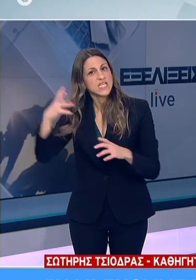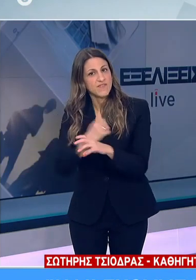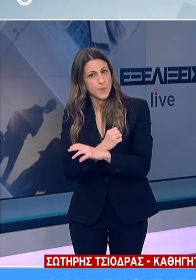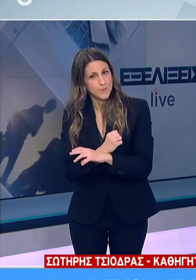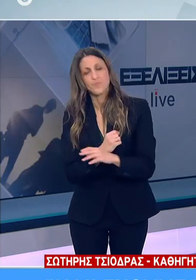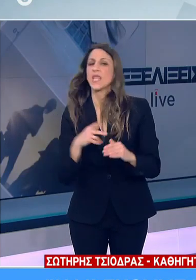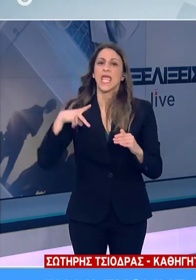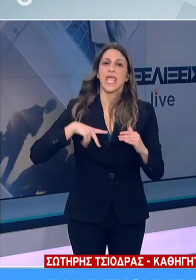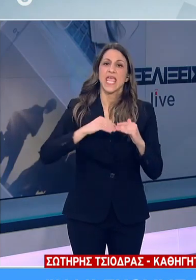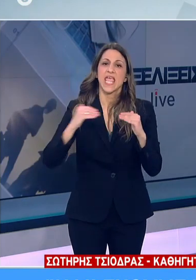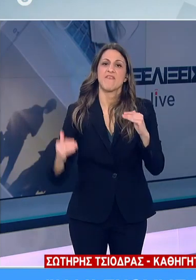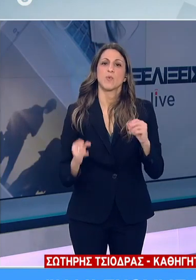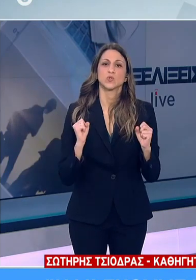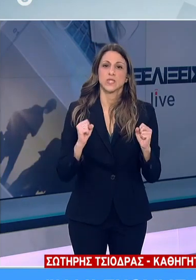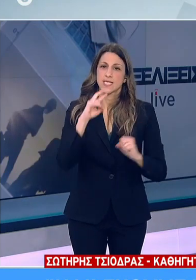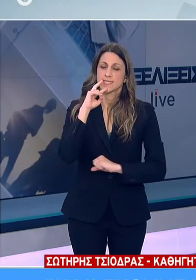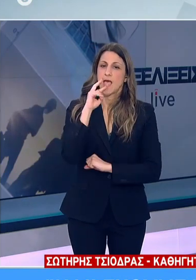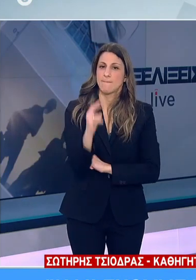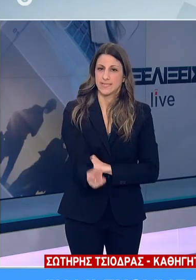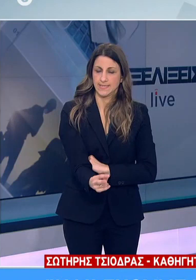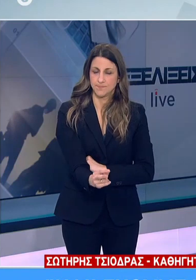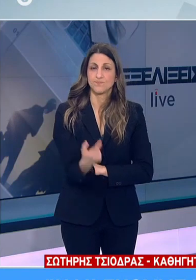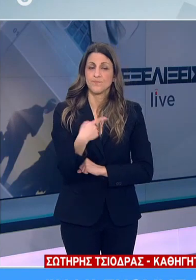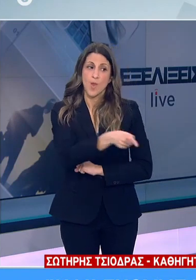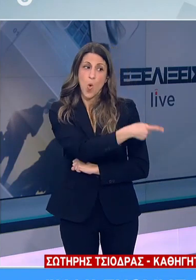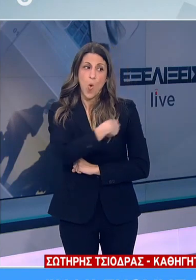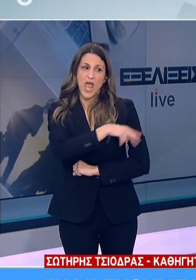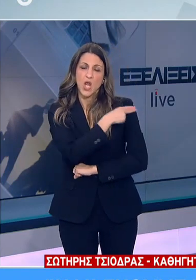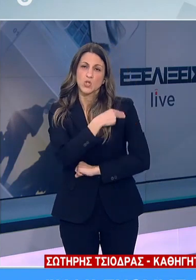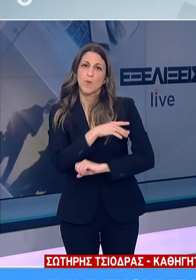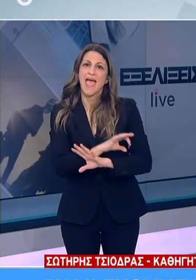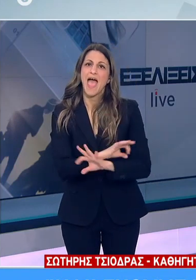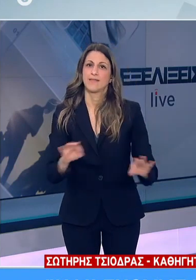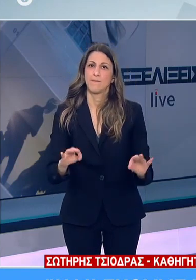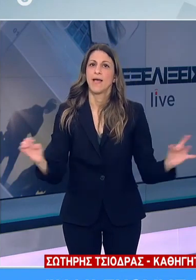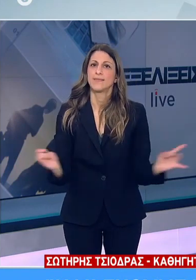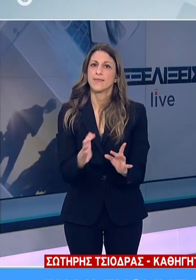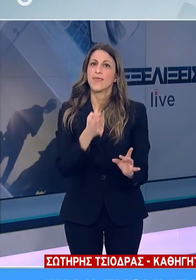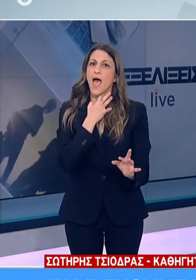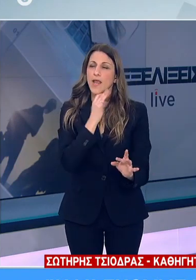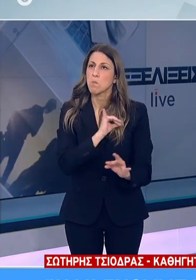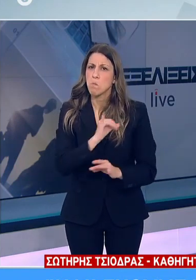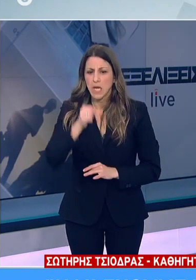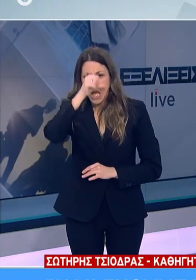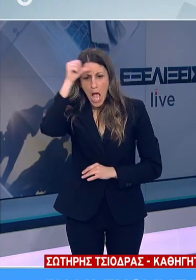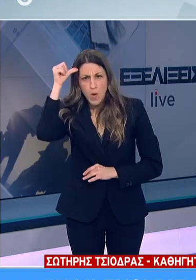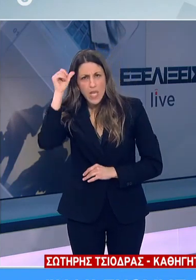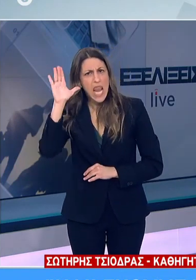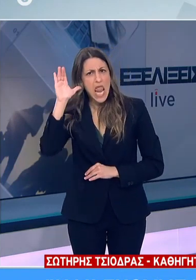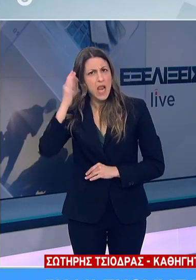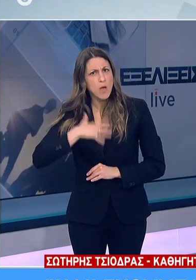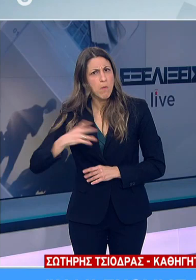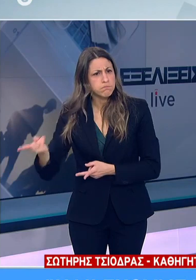Σαφέστατα και το σύστημα υγείας θα είναι σε ετοιμότητα να αντιμετωπίσει οποιαδήποτε περιστατικά και κατά τη διάρκεια του καλοκαιριού.